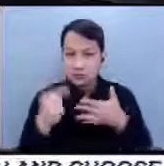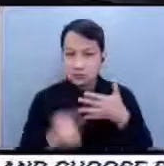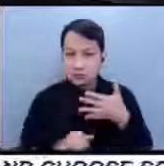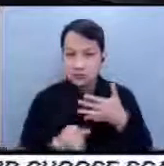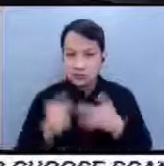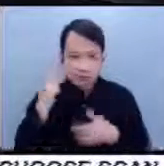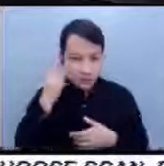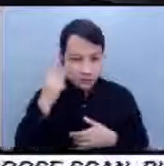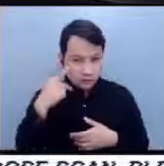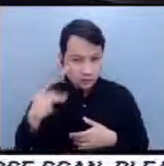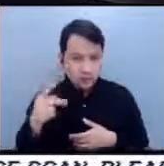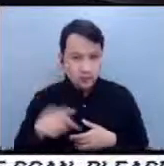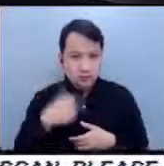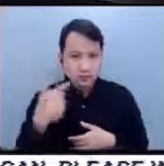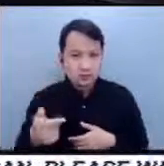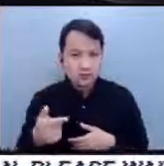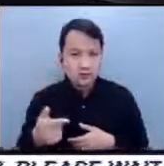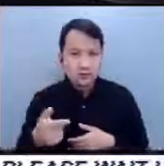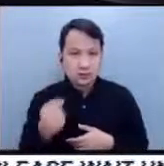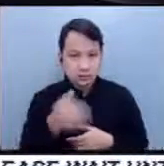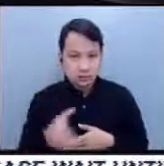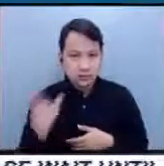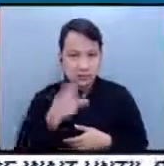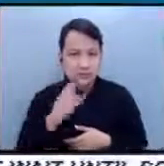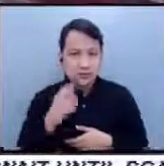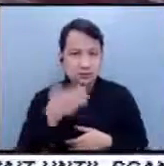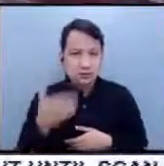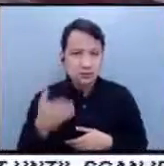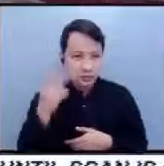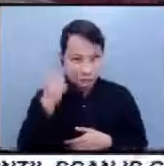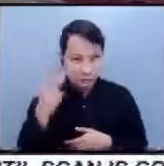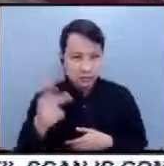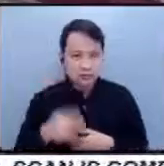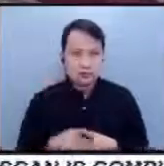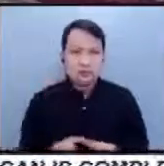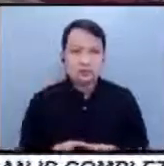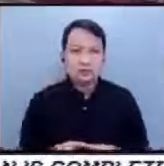Pasyante. Rise and shine, Kenneth!